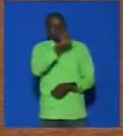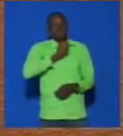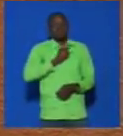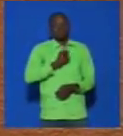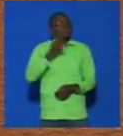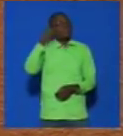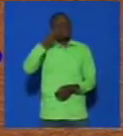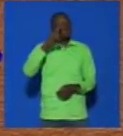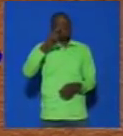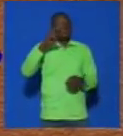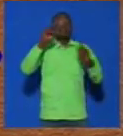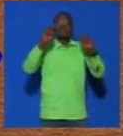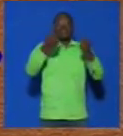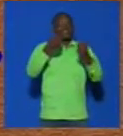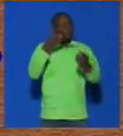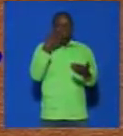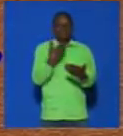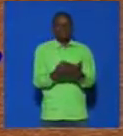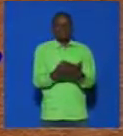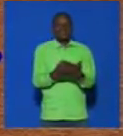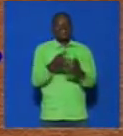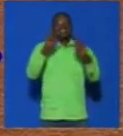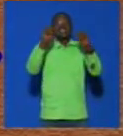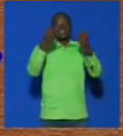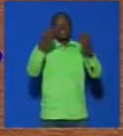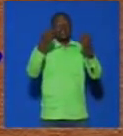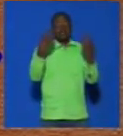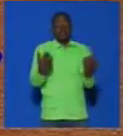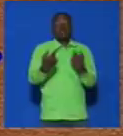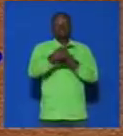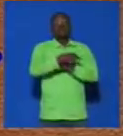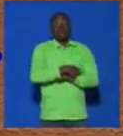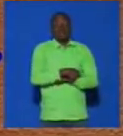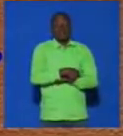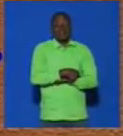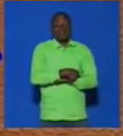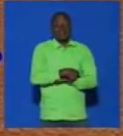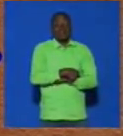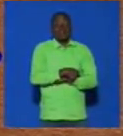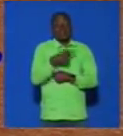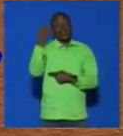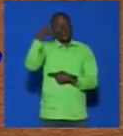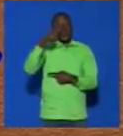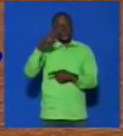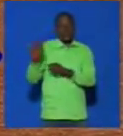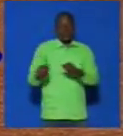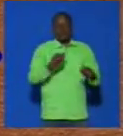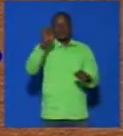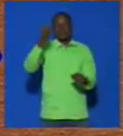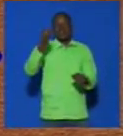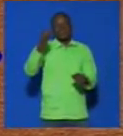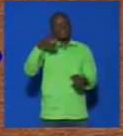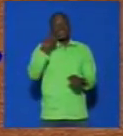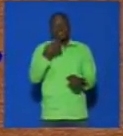est non seulement pertinent un thème d'actualité y ait eu un hiver à l'actualité portant